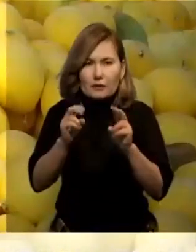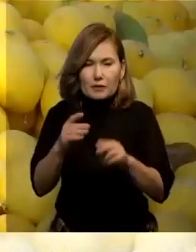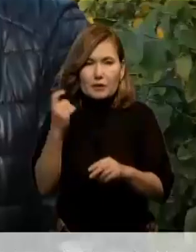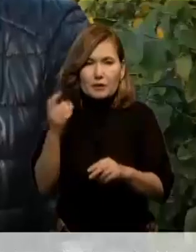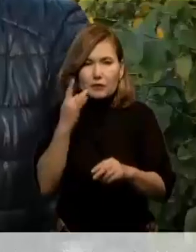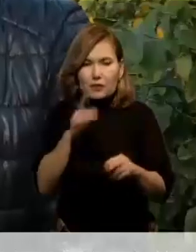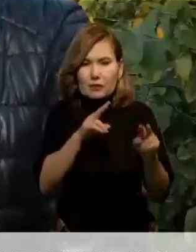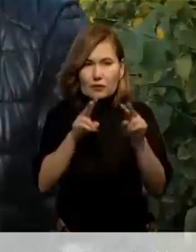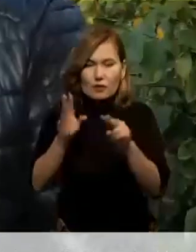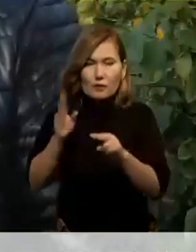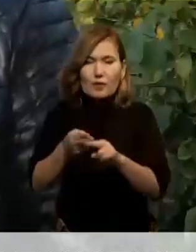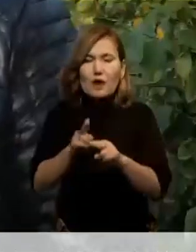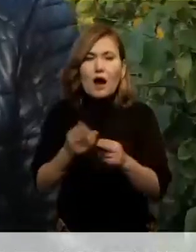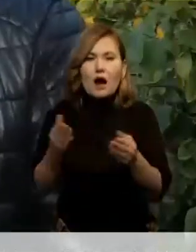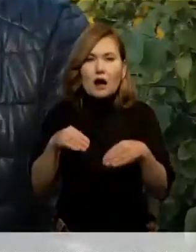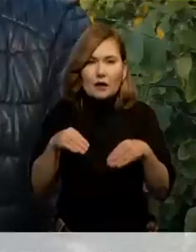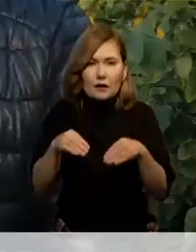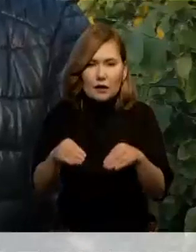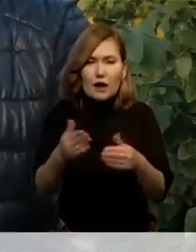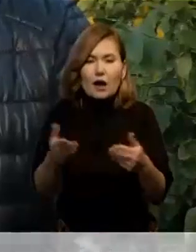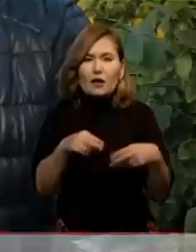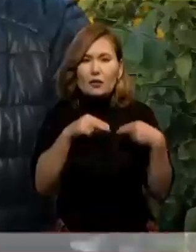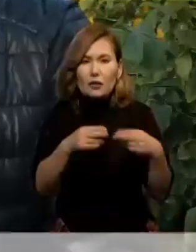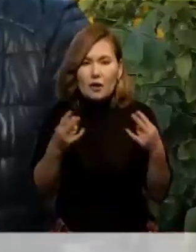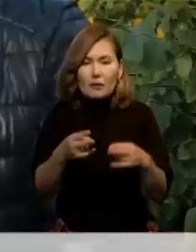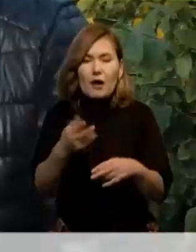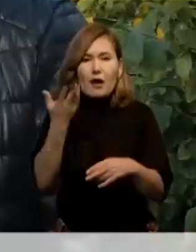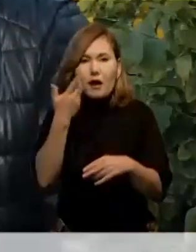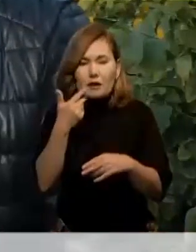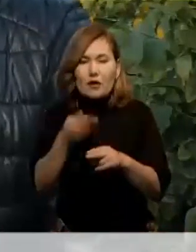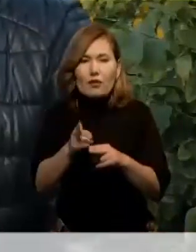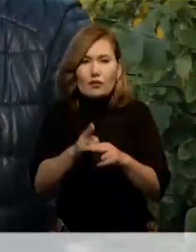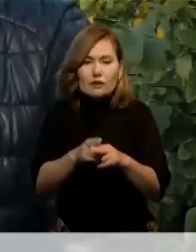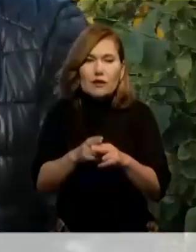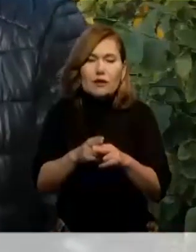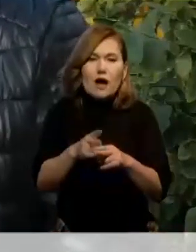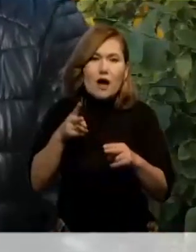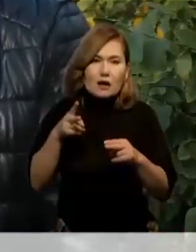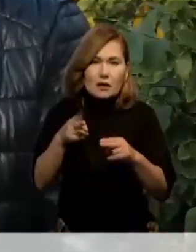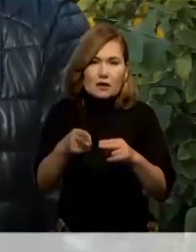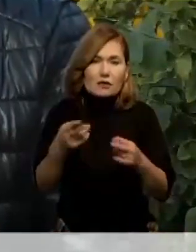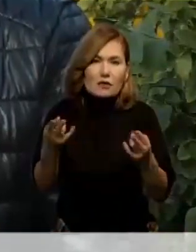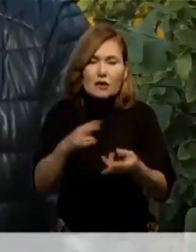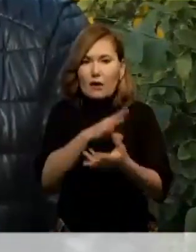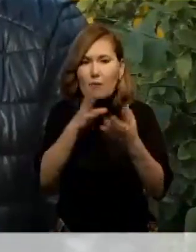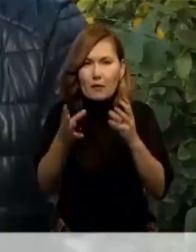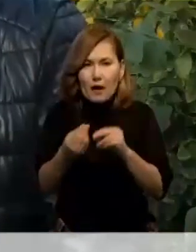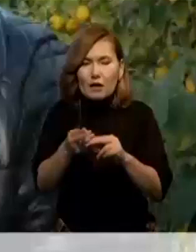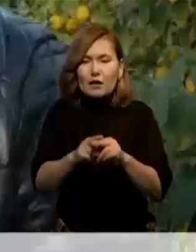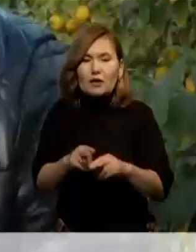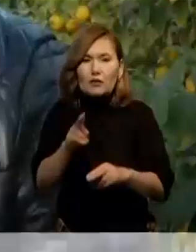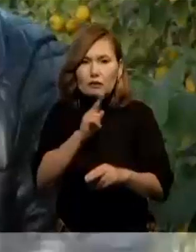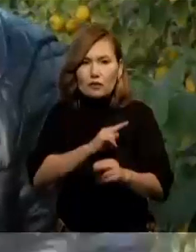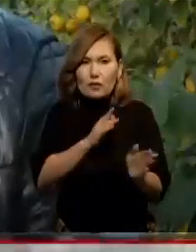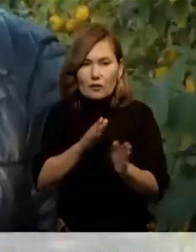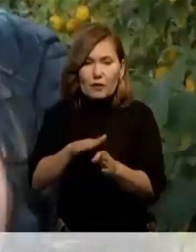бақылауында. Қалай егу керек, қалай жұмыс жасау керек, қай уақытта кесіледі, не себебі, бұны біз көрсетіп, үйретіп айтып барамыз. Мен